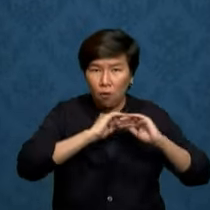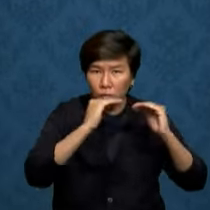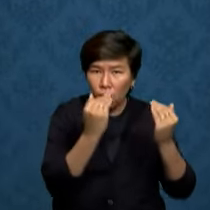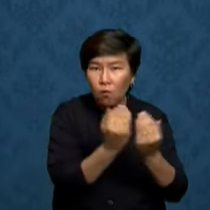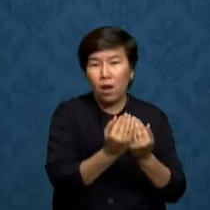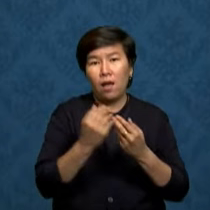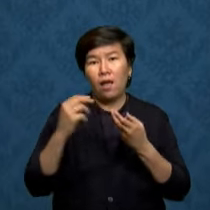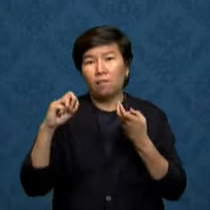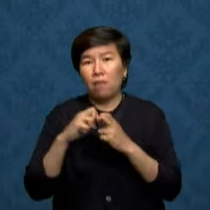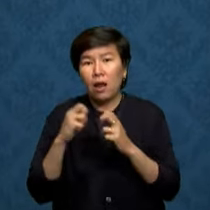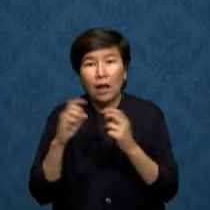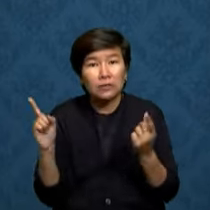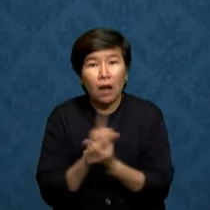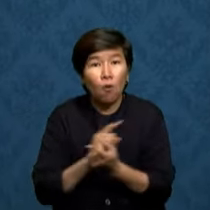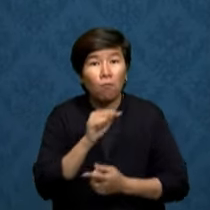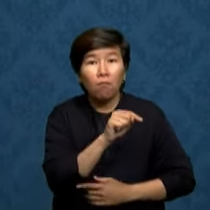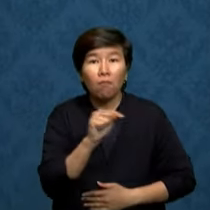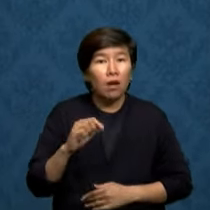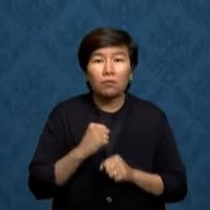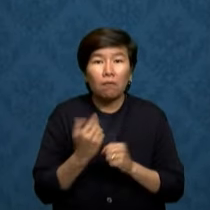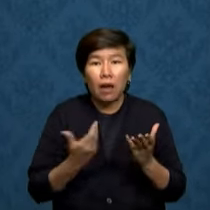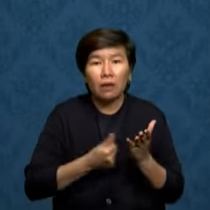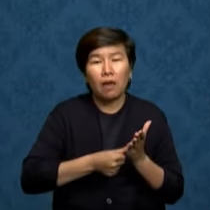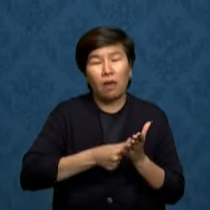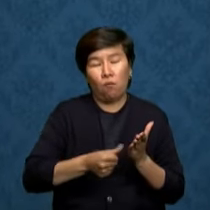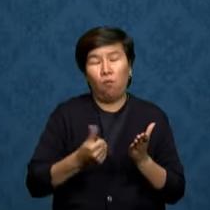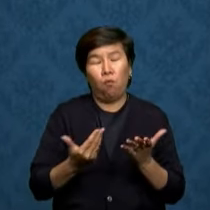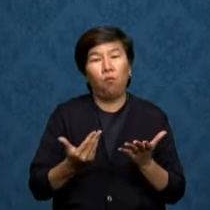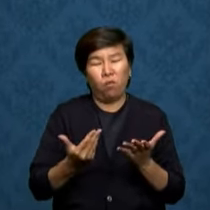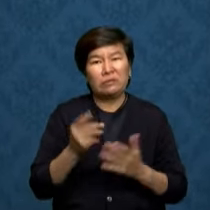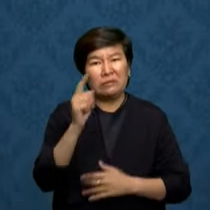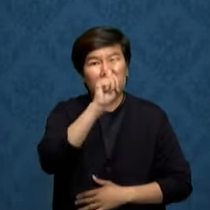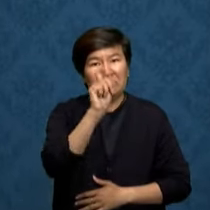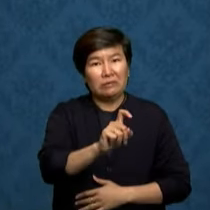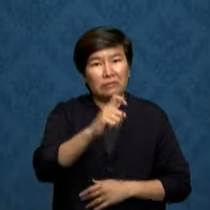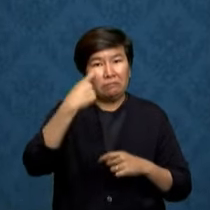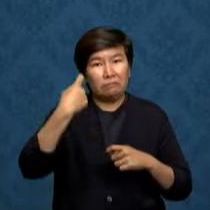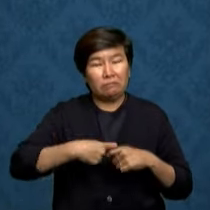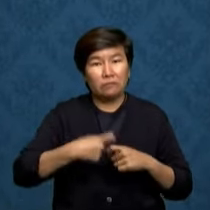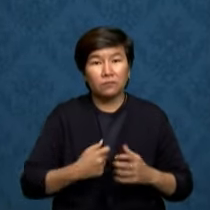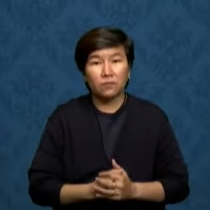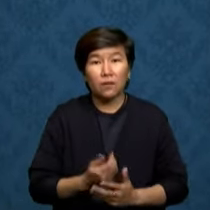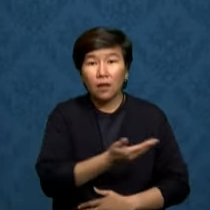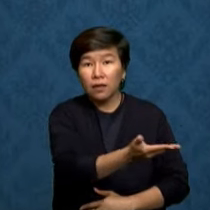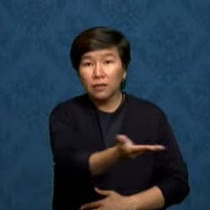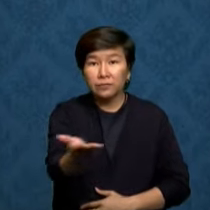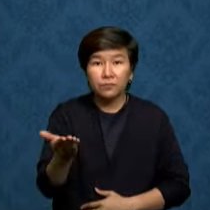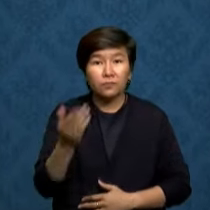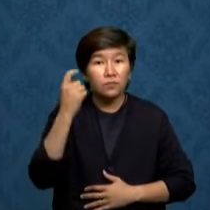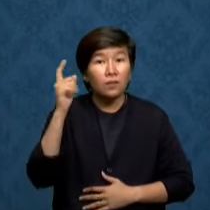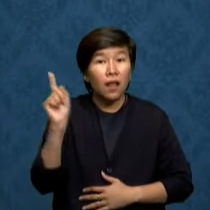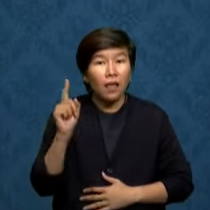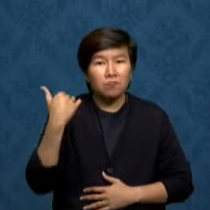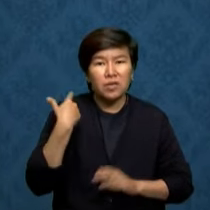จะแก้ยังไงนะครับท่านประธานที่เคารพครับเพื่อนสมาชิกหลายท่านเนี่ยก็ยกตัว